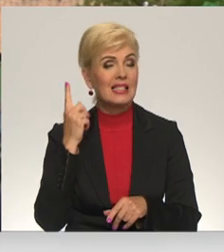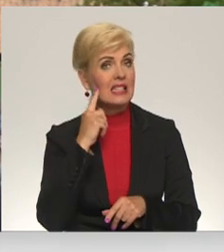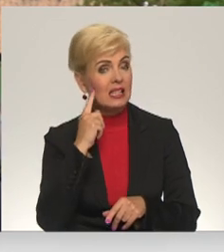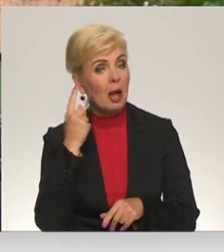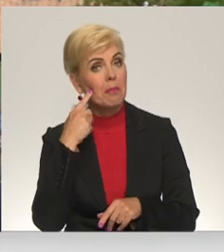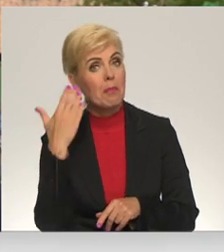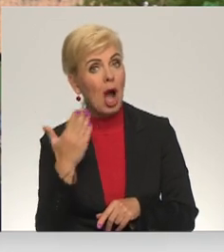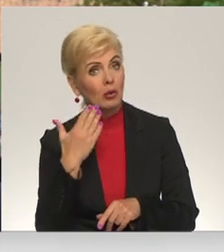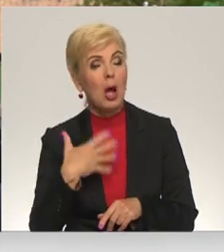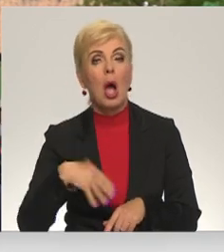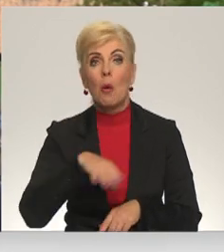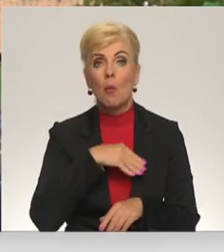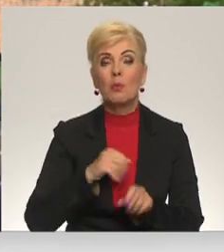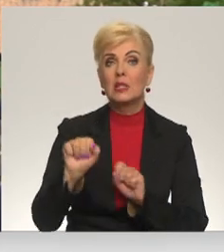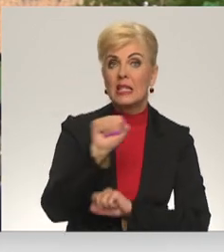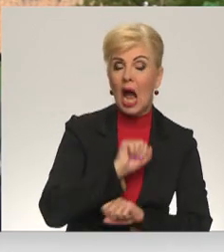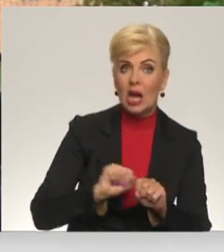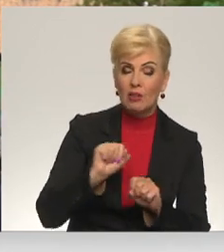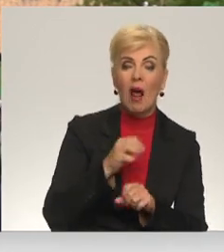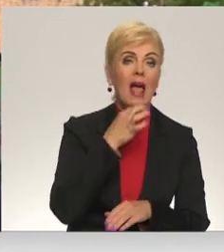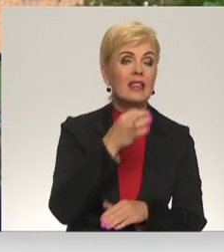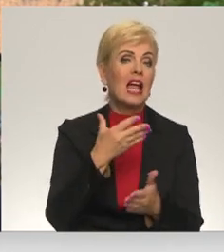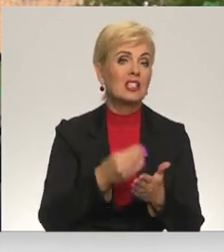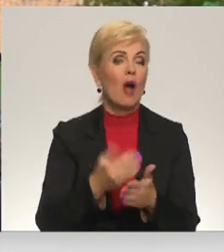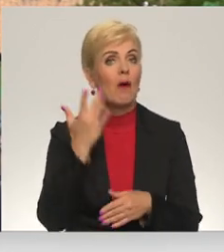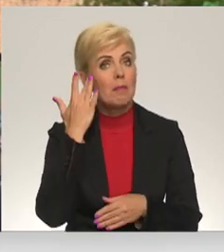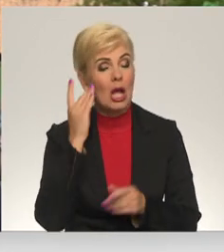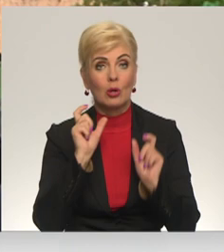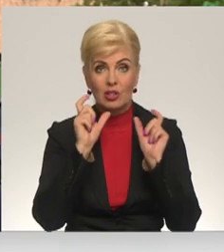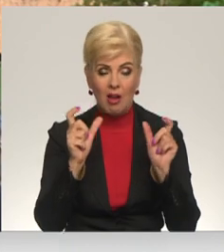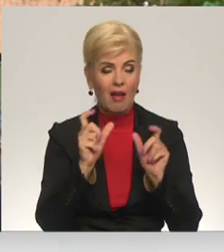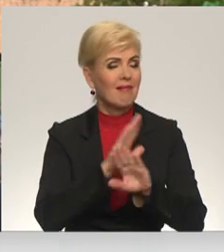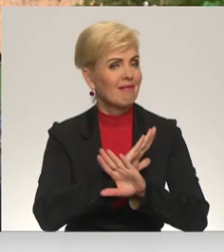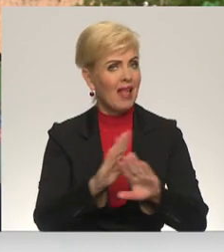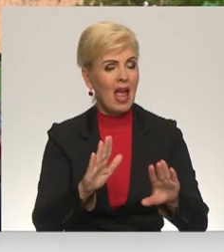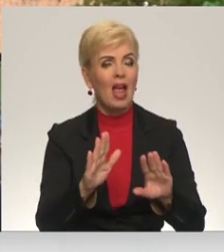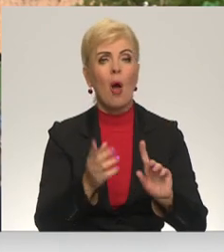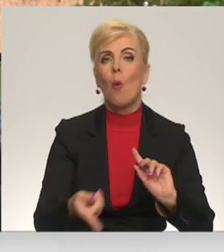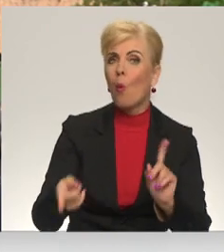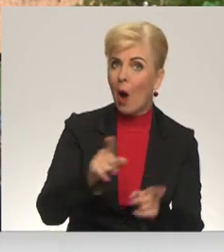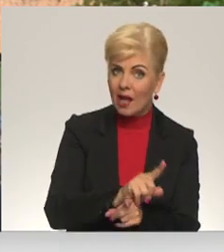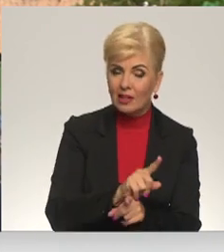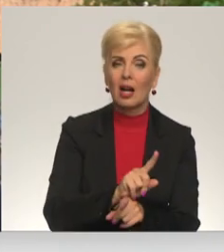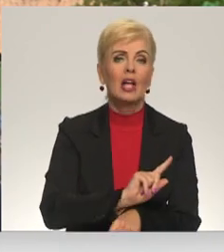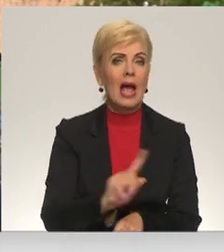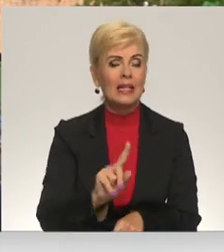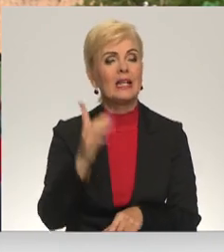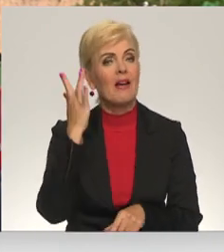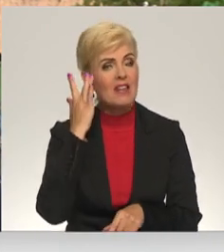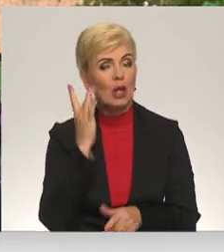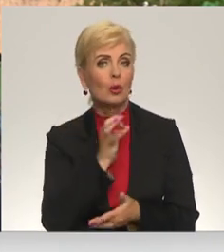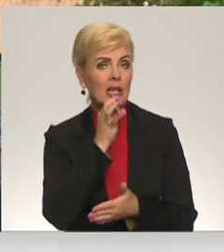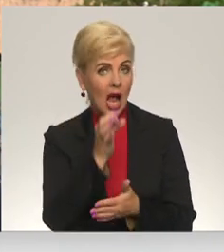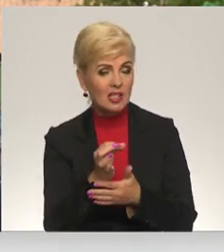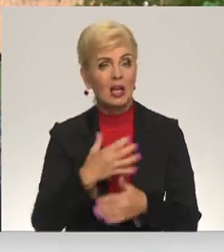ka mums jāizvairās paust savu viedokli skaļi. Tieši otrādi. Mums ir šis viedoklis jāsaka,